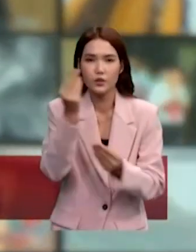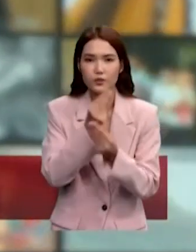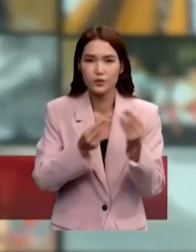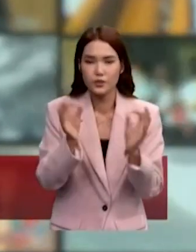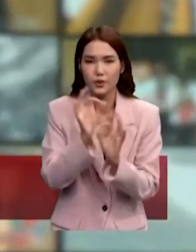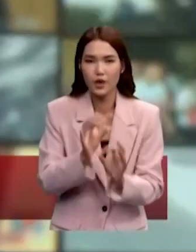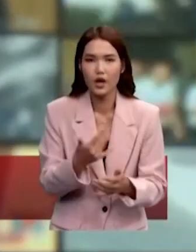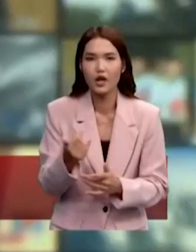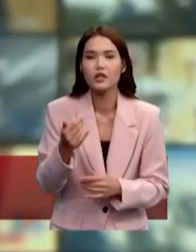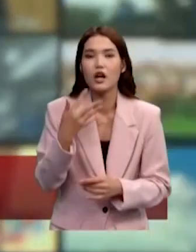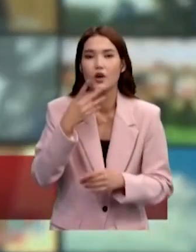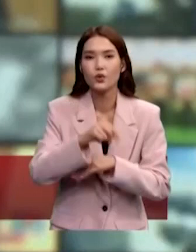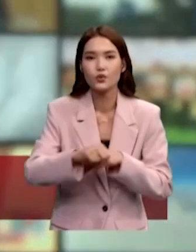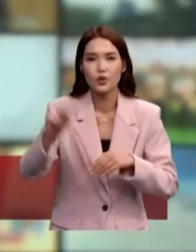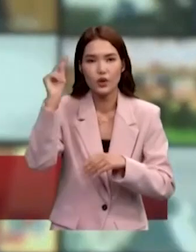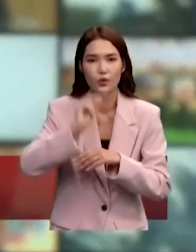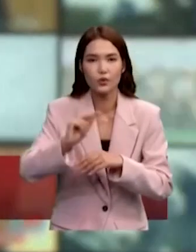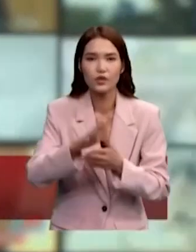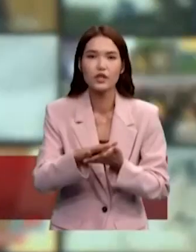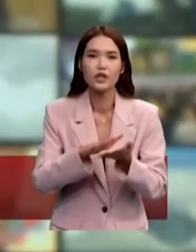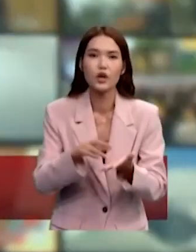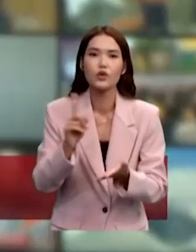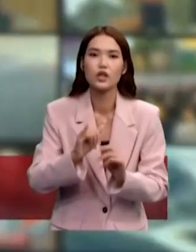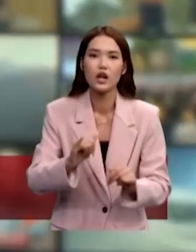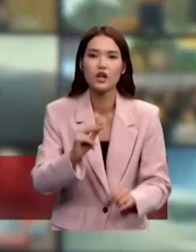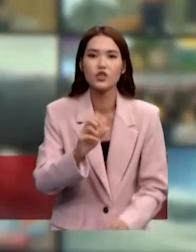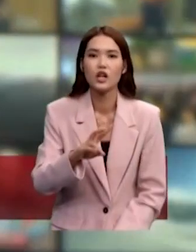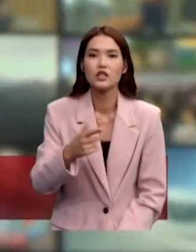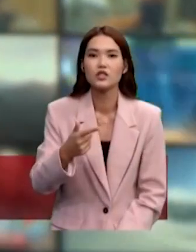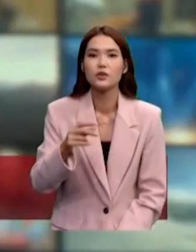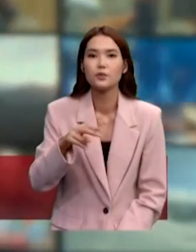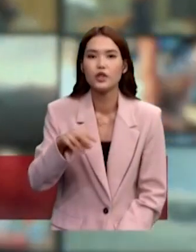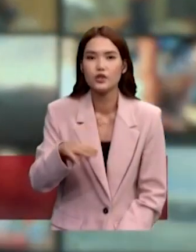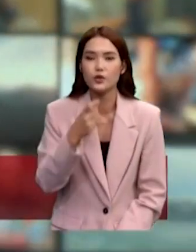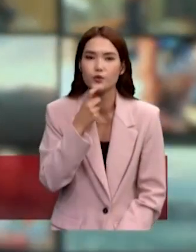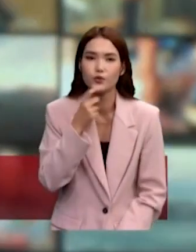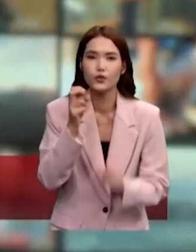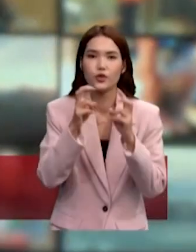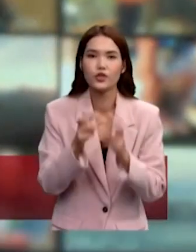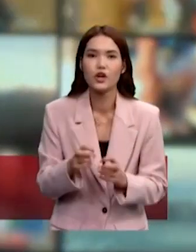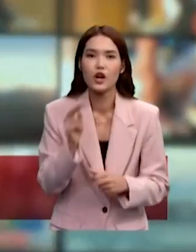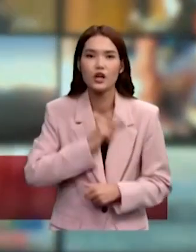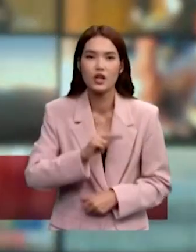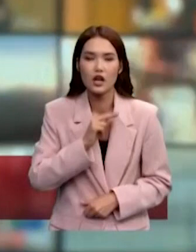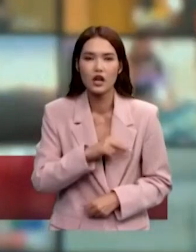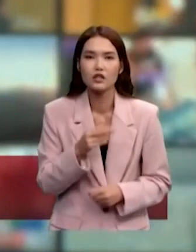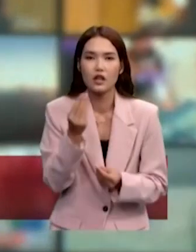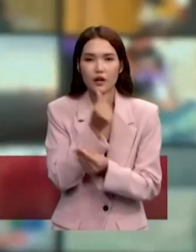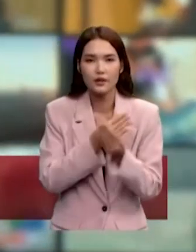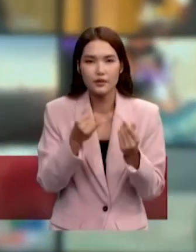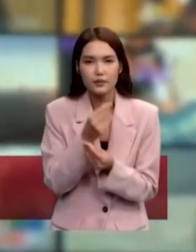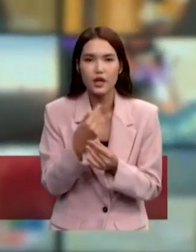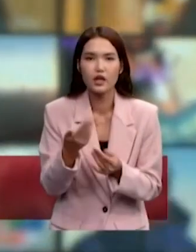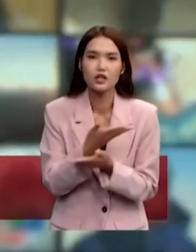интеллекта. Иностранные учебные заведения уже заявляют, что развитие чата GPT затрудняет проверять работу на плагиат и сводит на